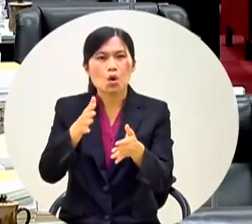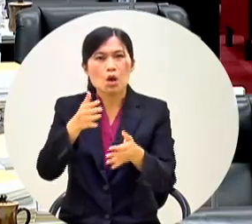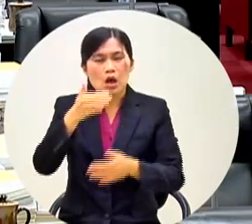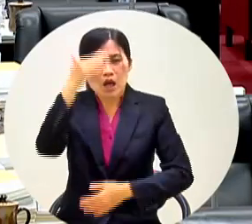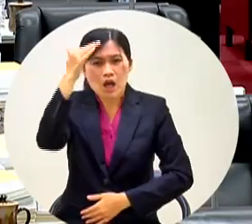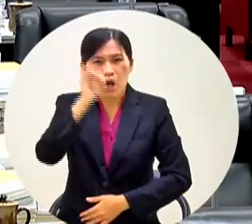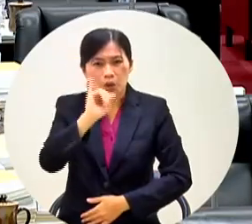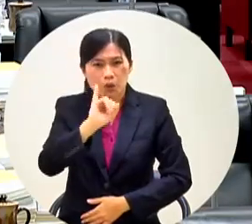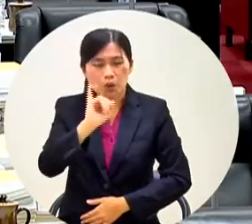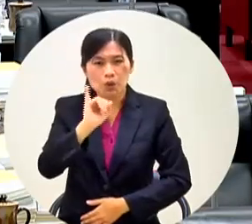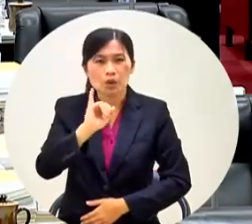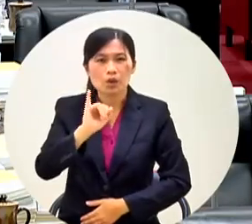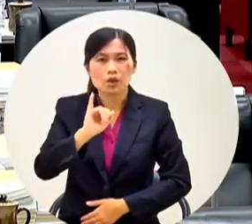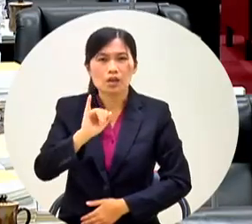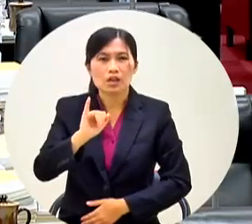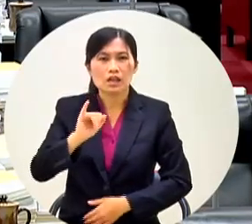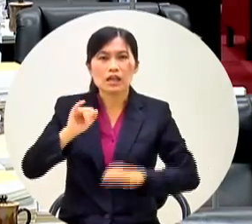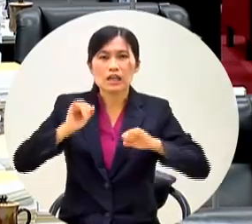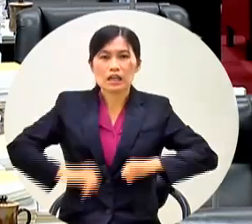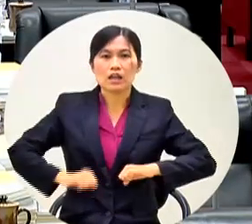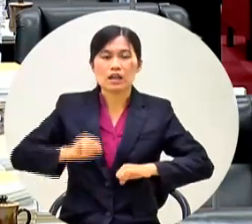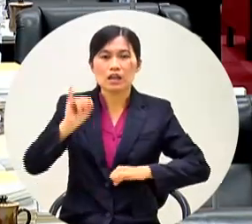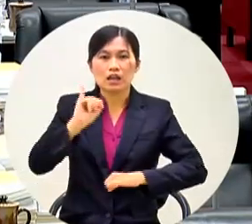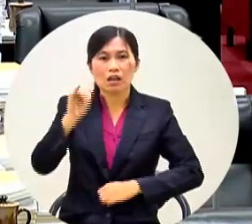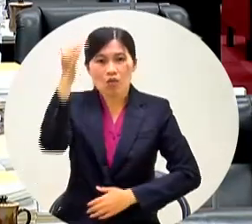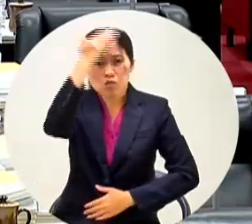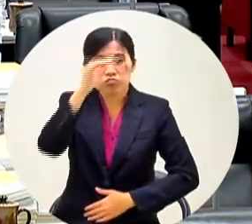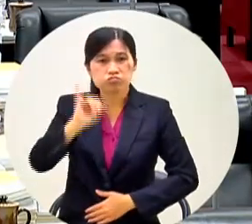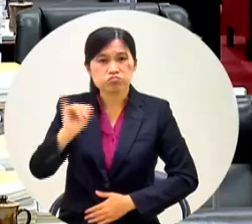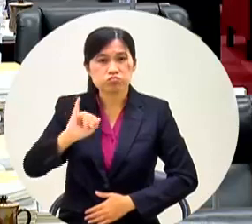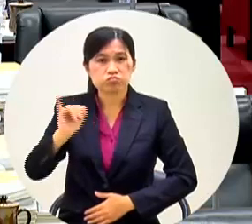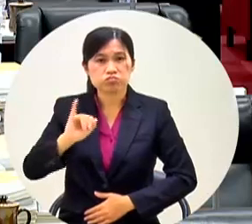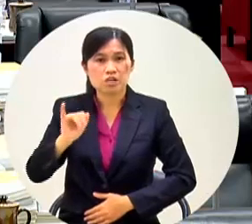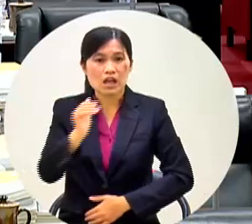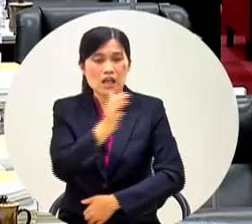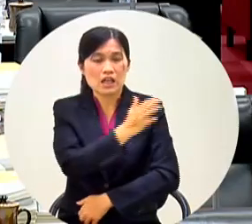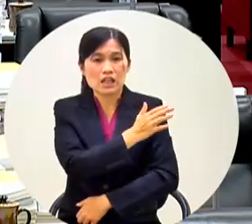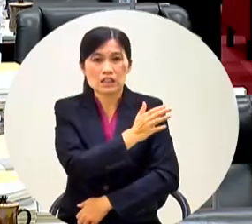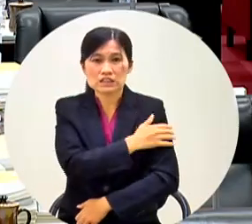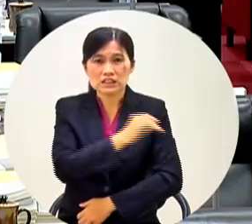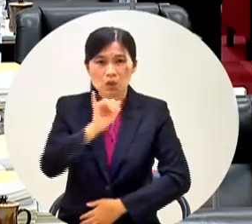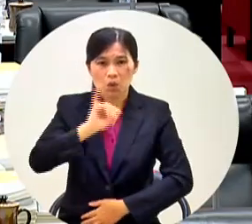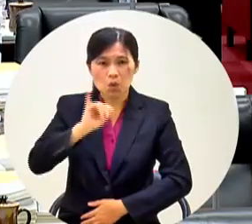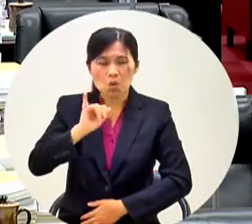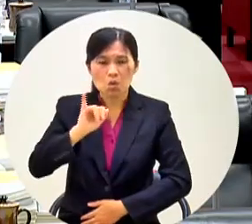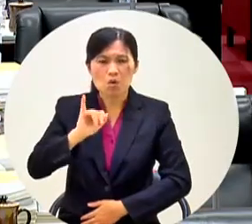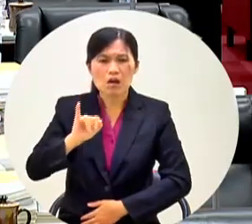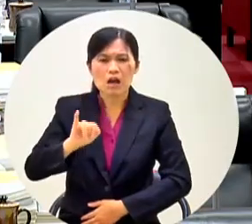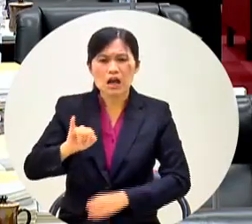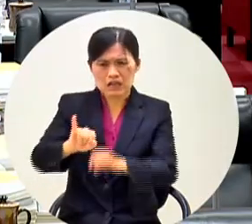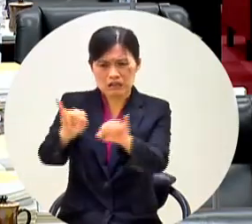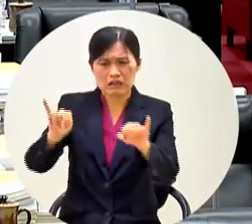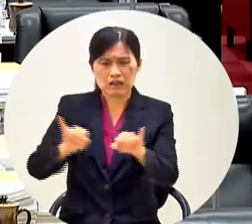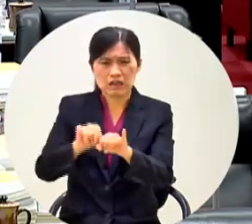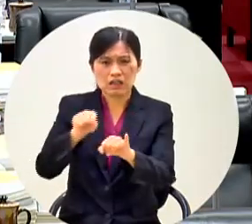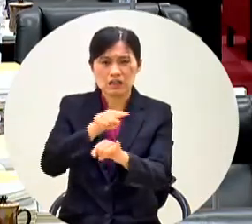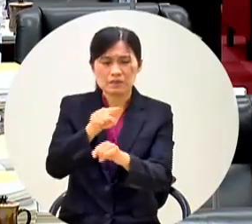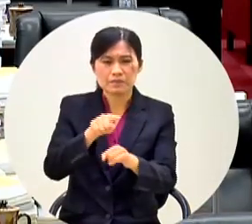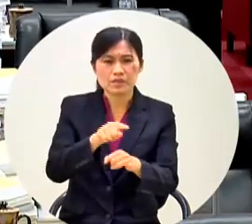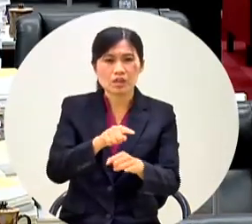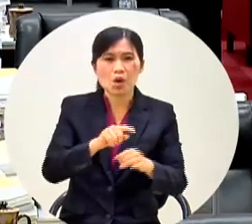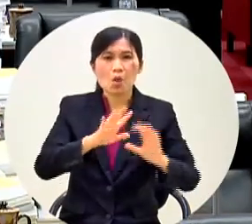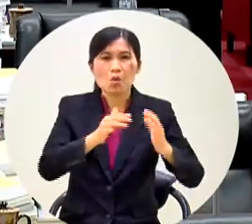员、郑梦如议员、陈慧文议员都被国民党籍男性议员这样蛮横的攻